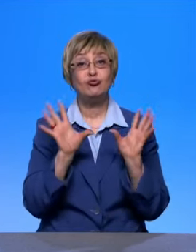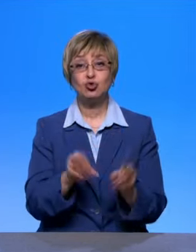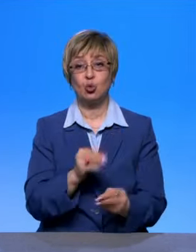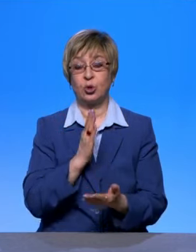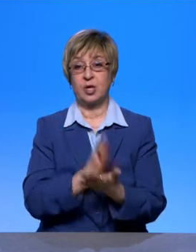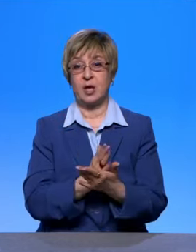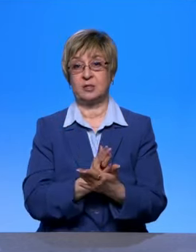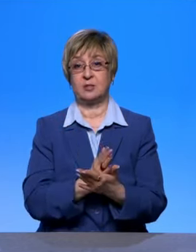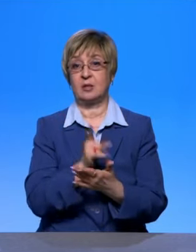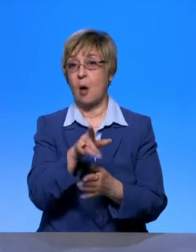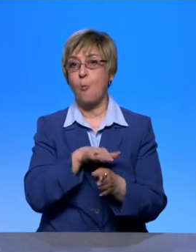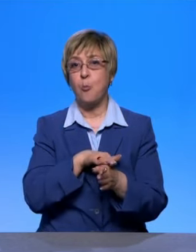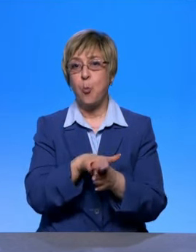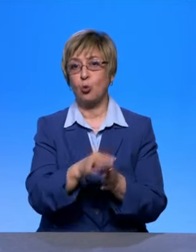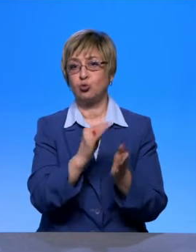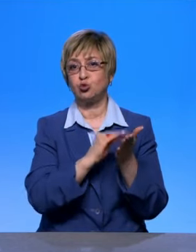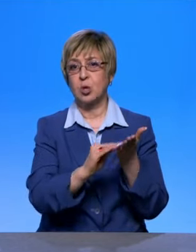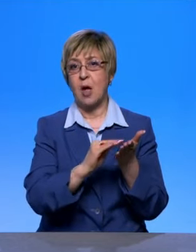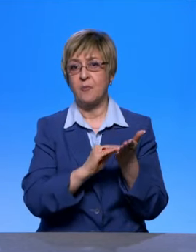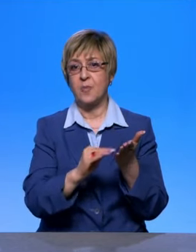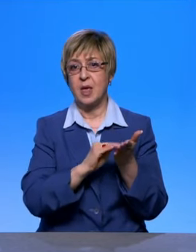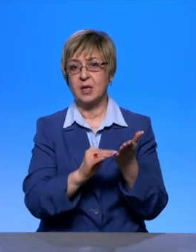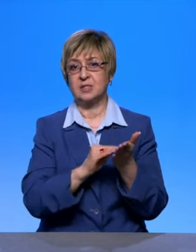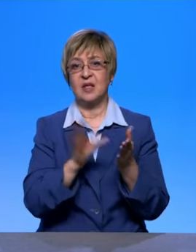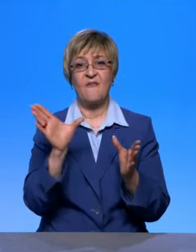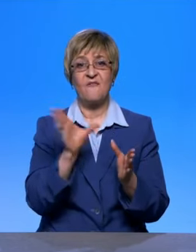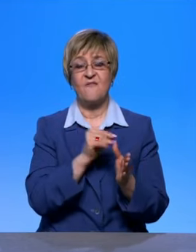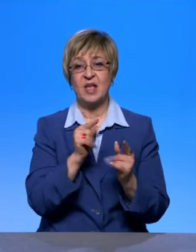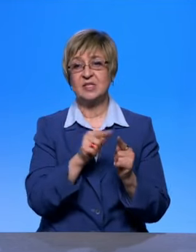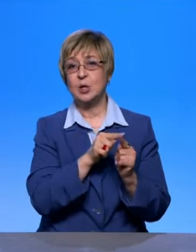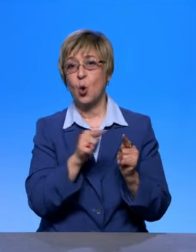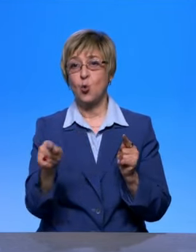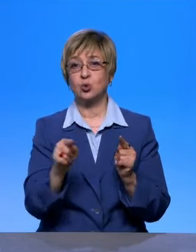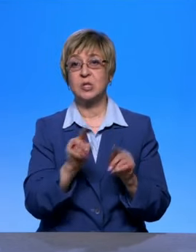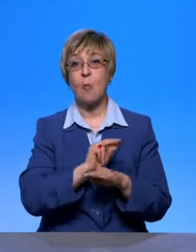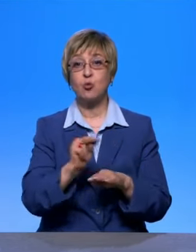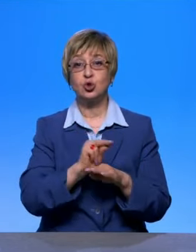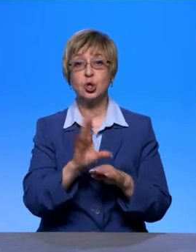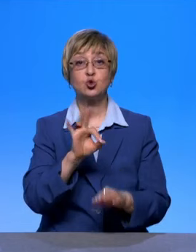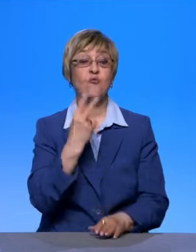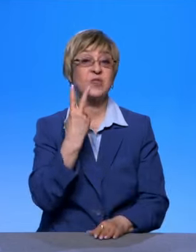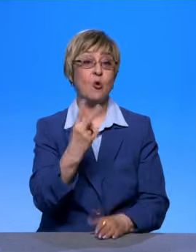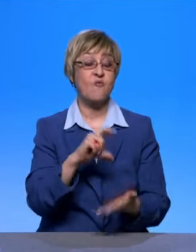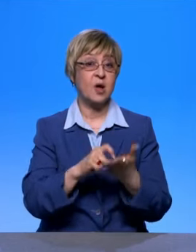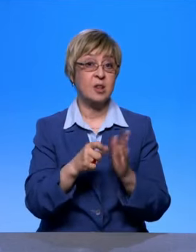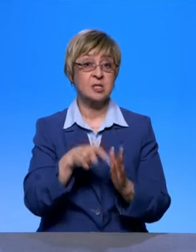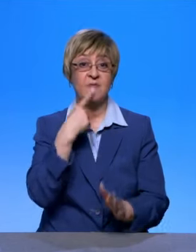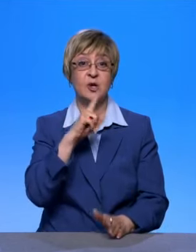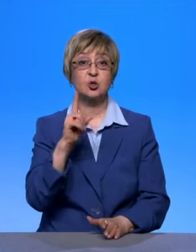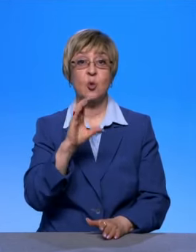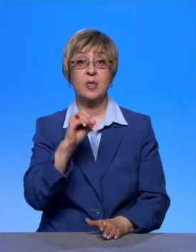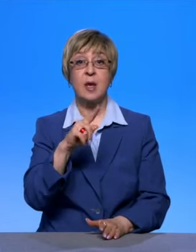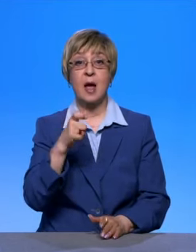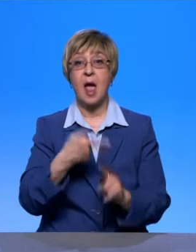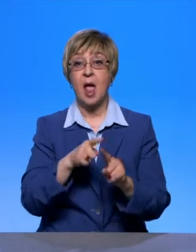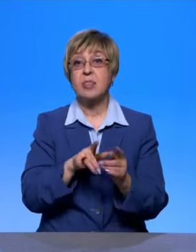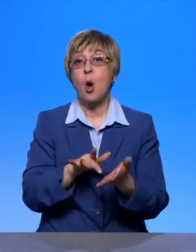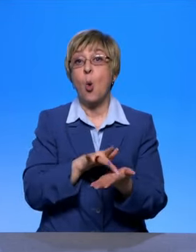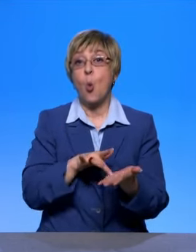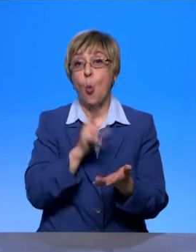там же полностью все написано. Весь курс обучения начинается со второго класса. И то, что говорят, что ЕГЭ – это угадайка, да нет, я бы